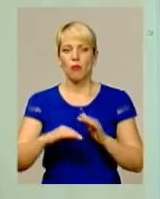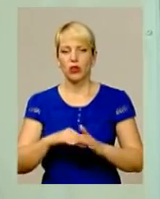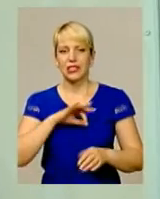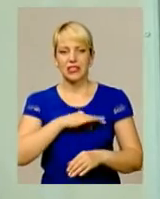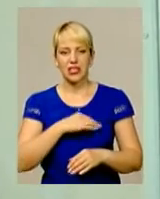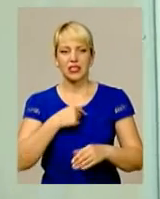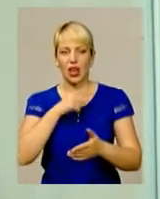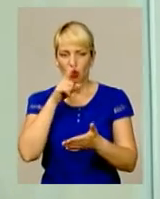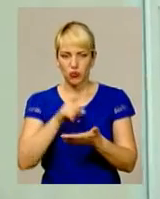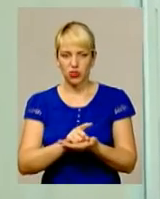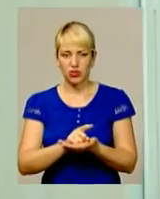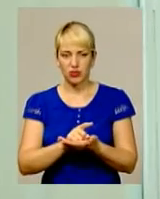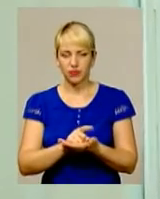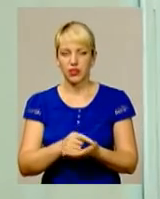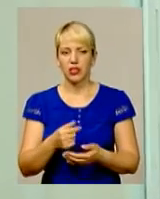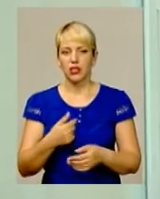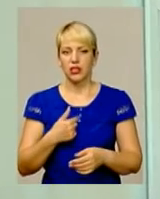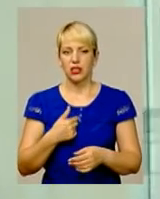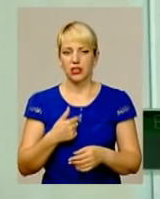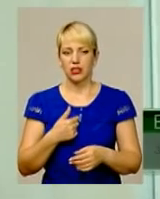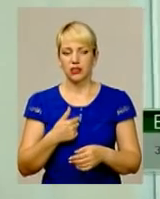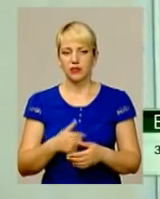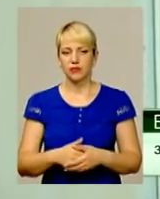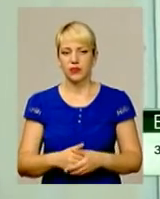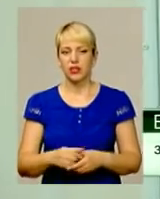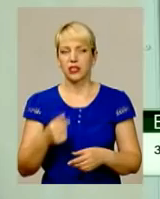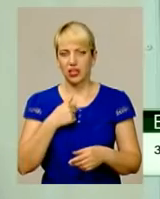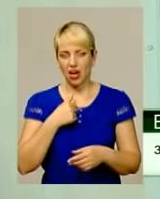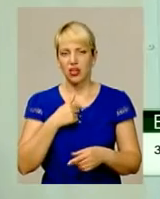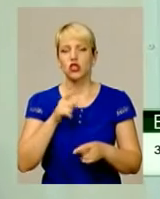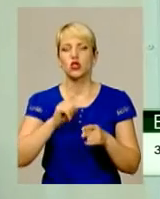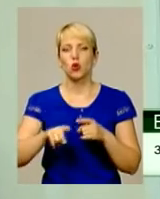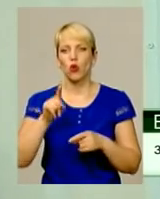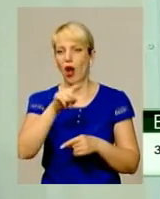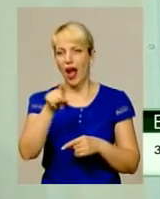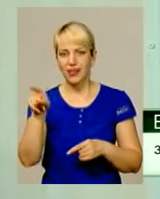вбігати, більше того, скоро не буду вбігати від мене. Я вас уверяю,